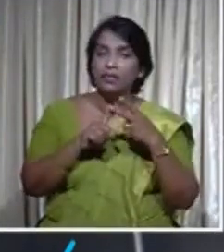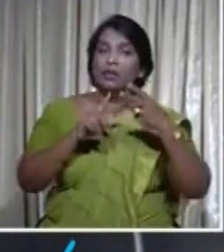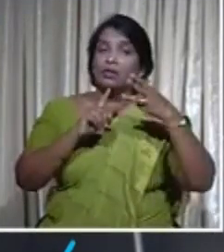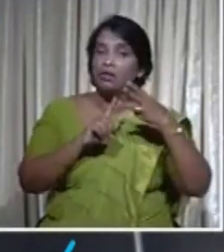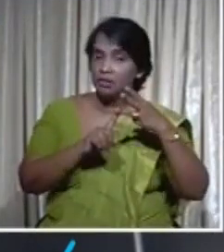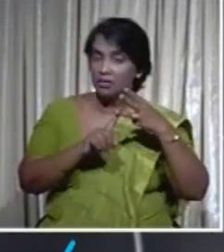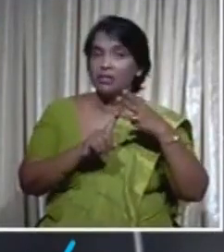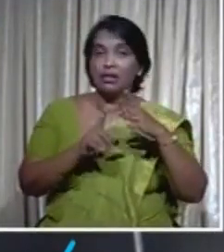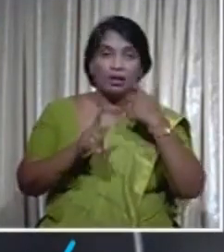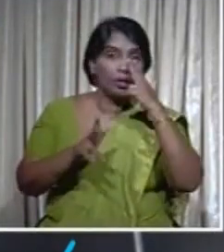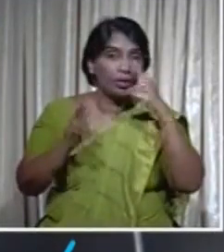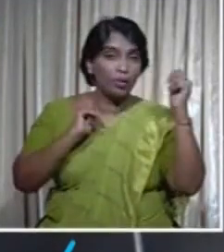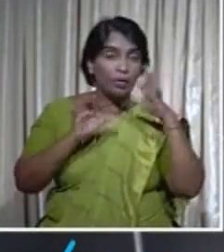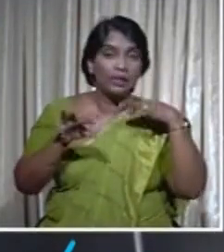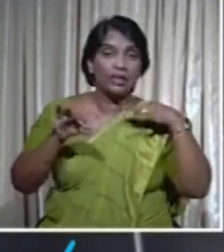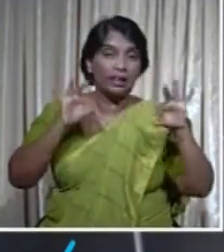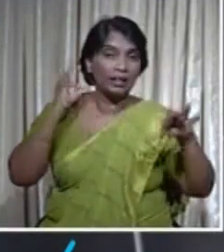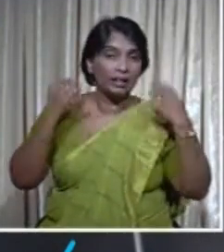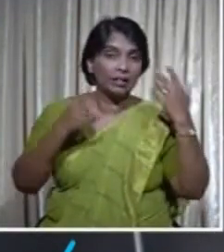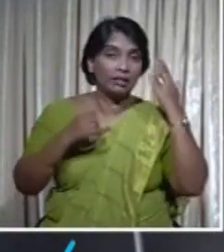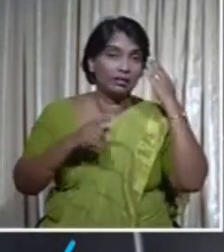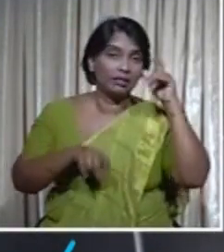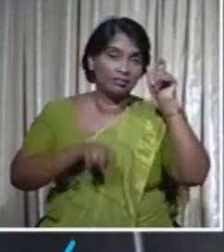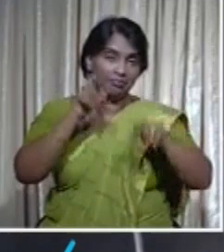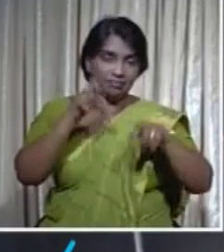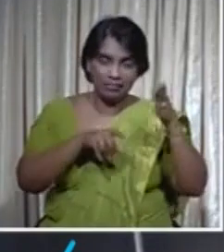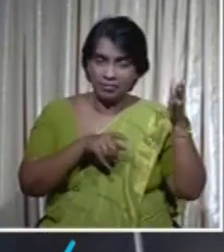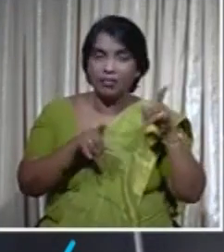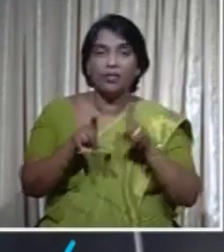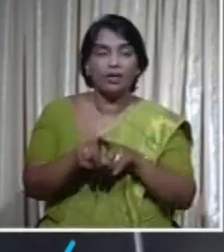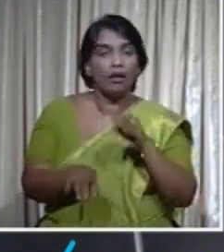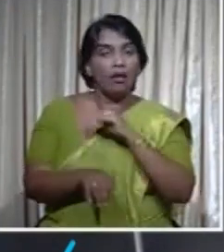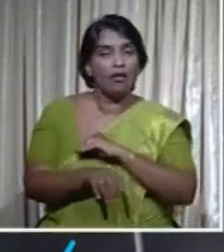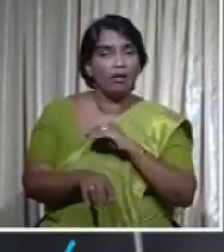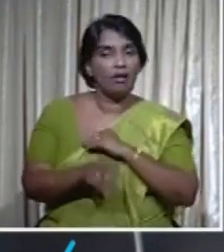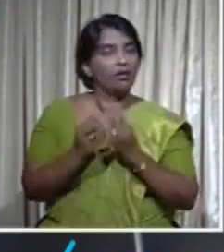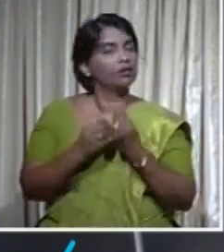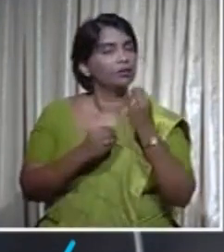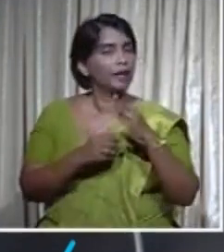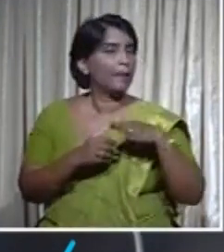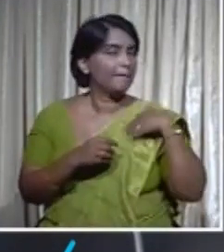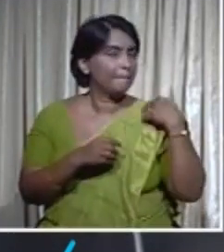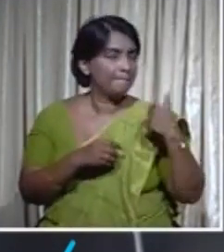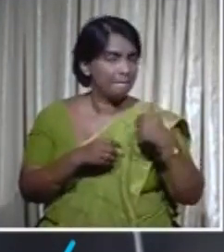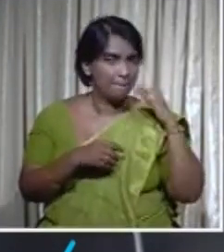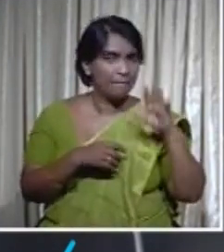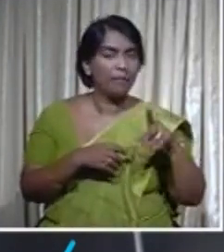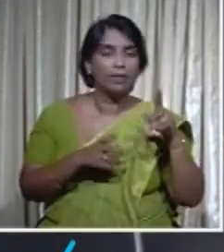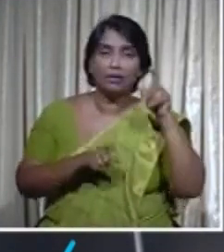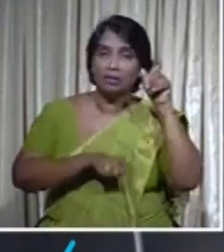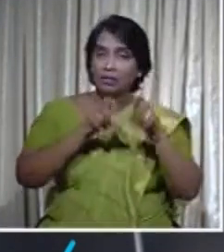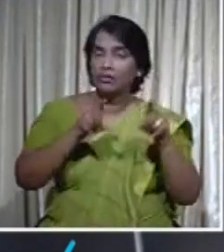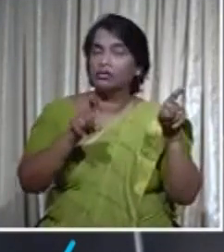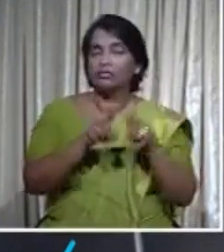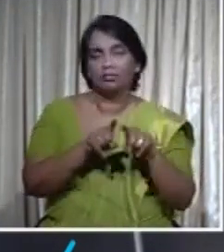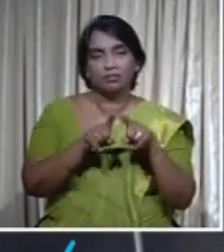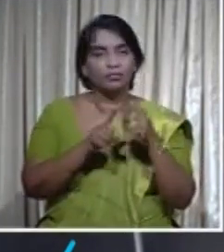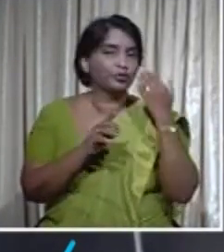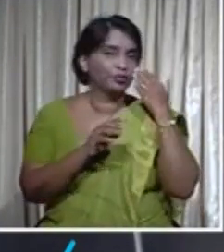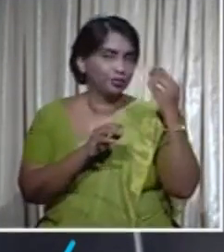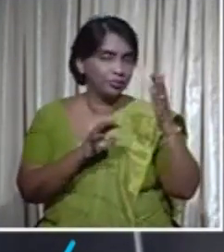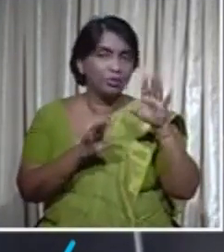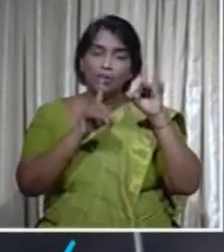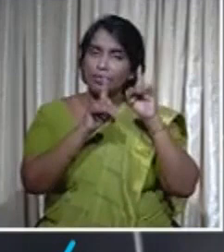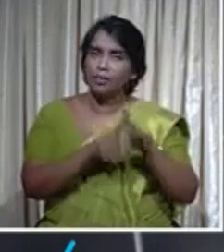தொழில். இது வருமானத்தை எட்டக்கூடிய வகையில் இருக்கின்ற போது எங்களுடைய மீனவ சமூகத்திற்கு